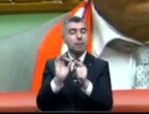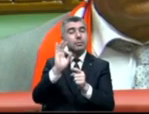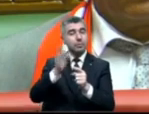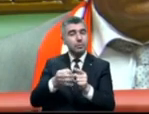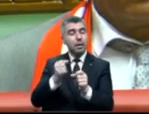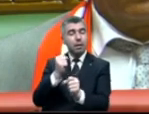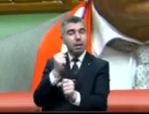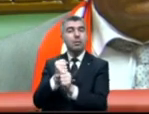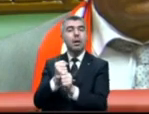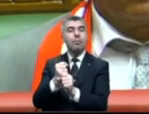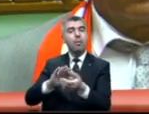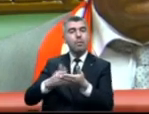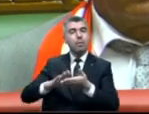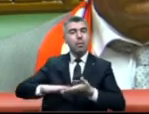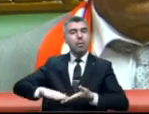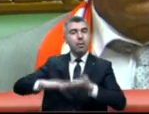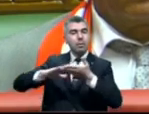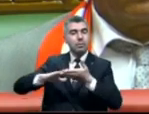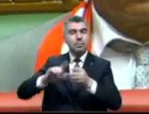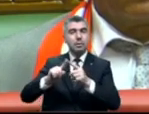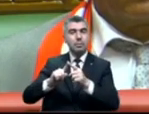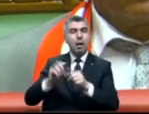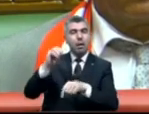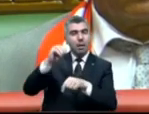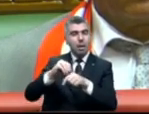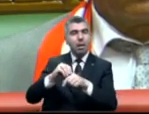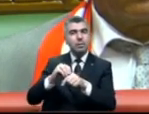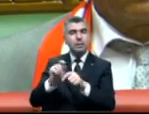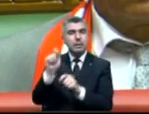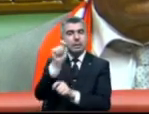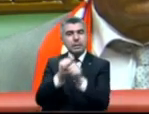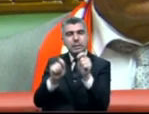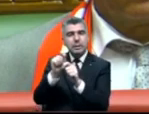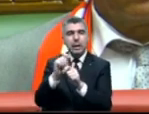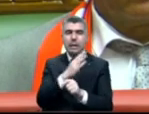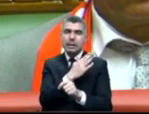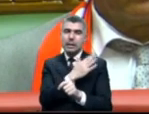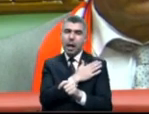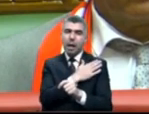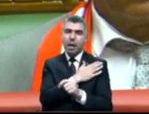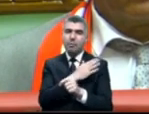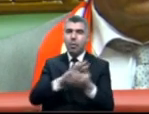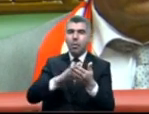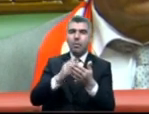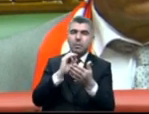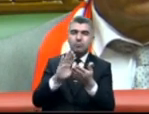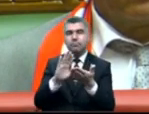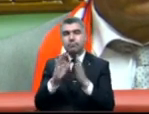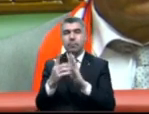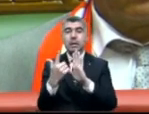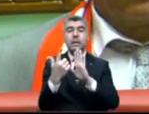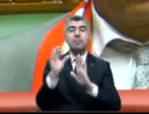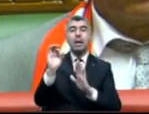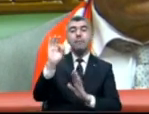الاقتراحات العملية التي تقدموا بها لأجل إعادة تشغيل المصفات واللي كتوصل ديون الدولة المغربية عليها تقريبا